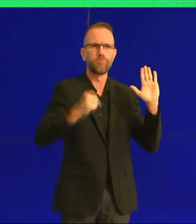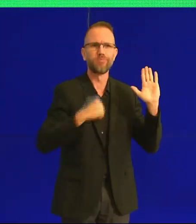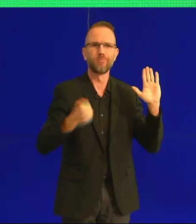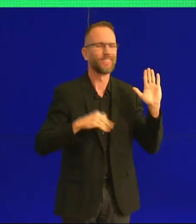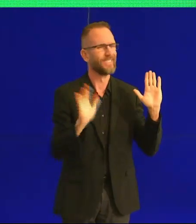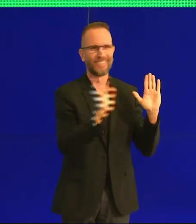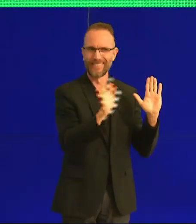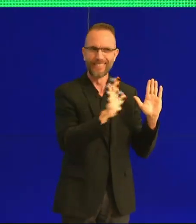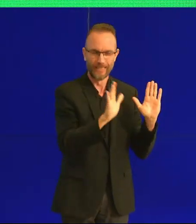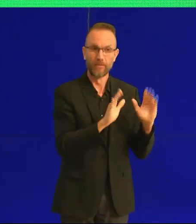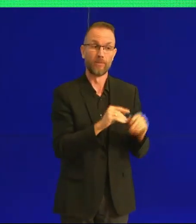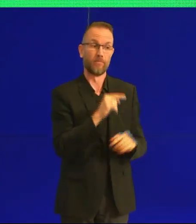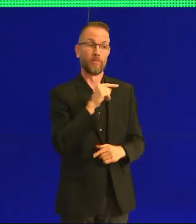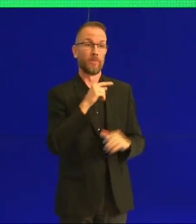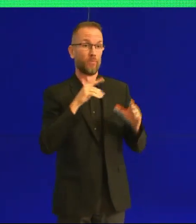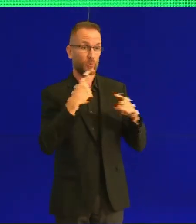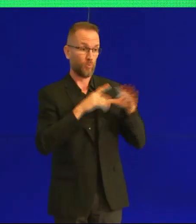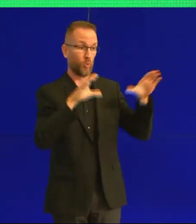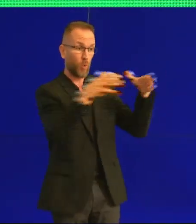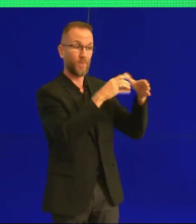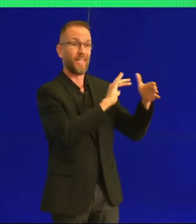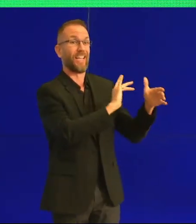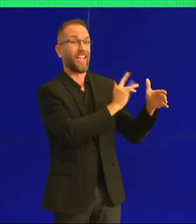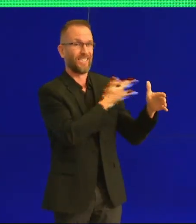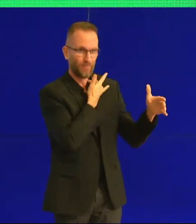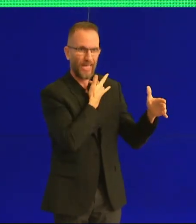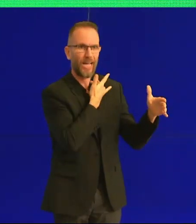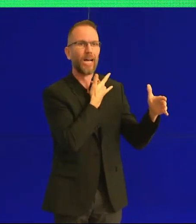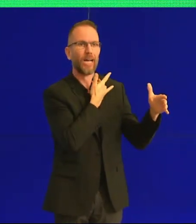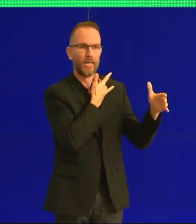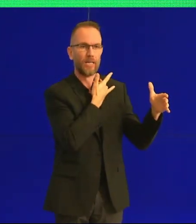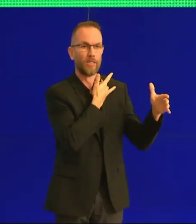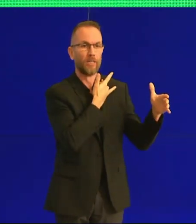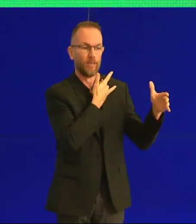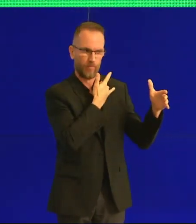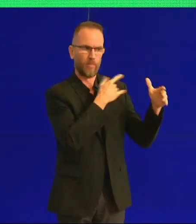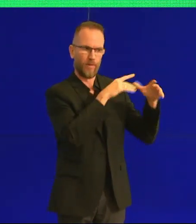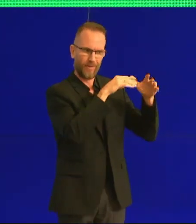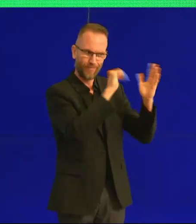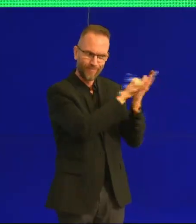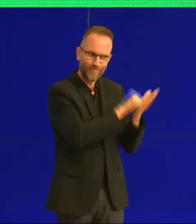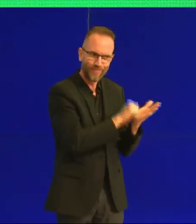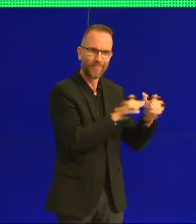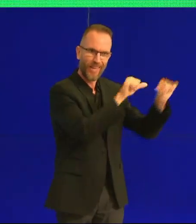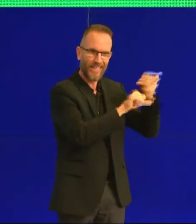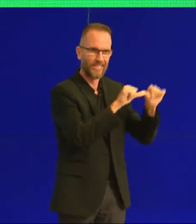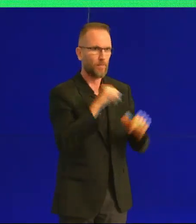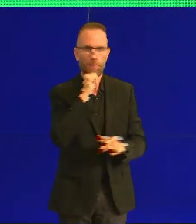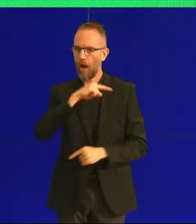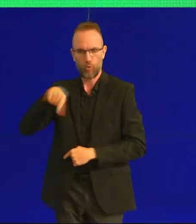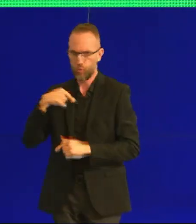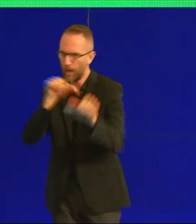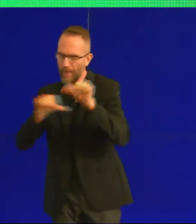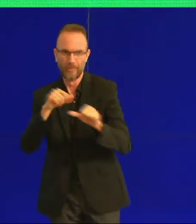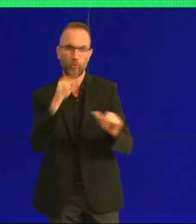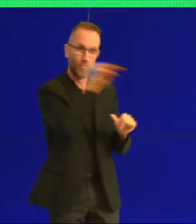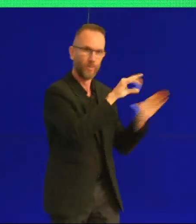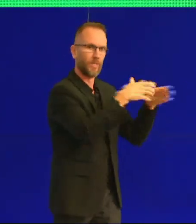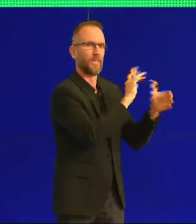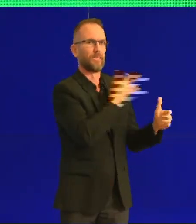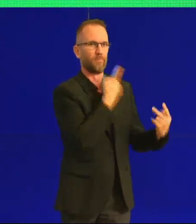experts faire leur travail laissons les autorités être conseillés pour prendre les bonnes décisions cette courbe diminue mais on